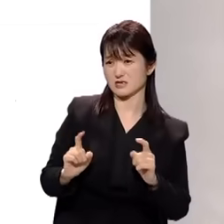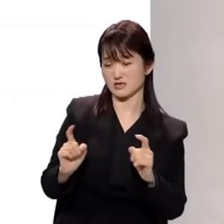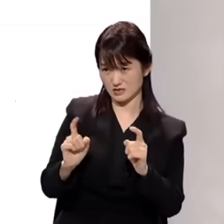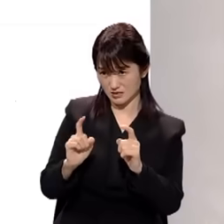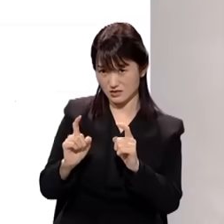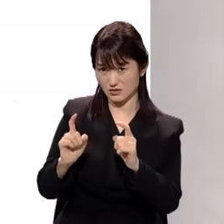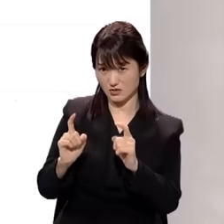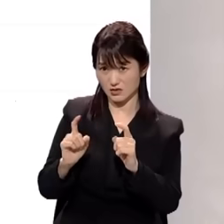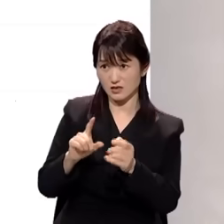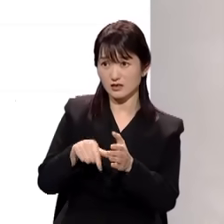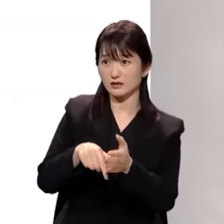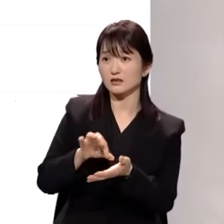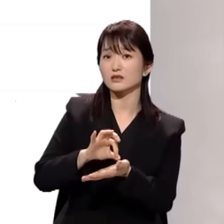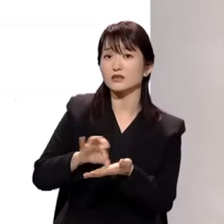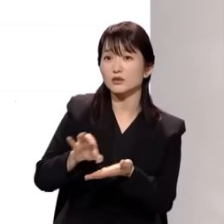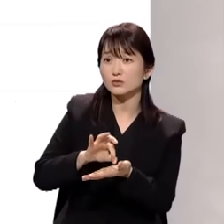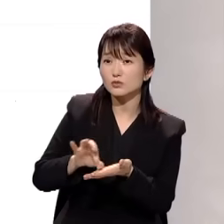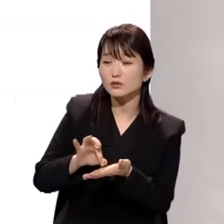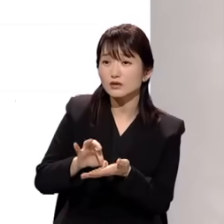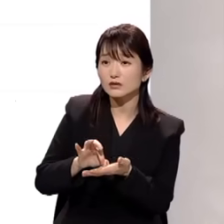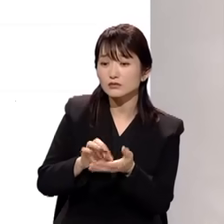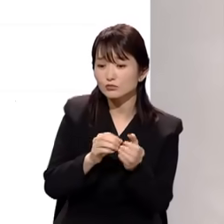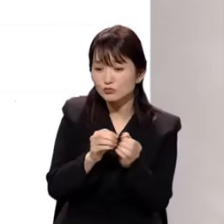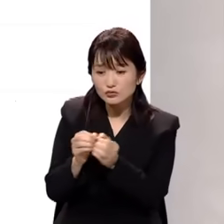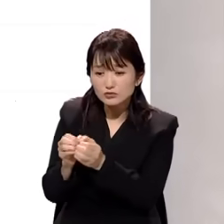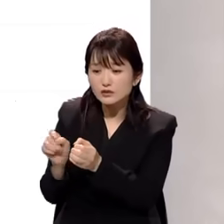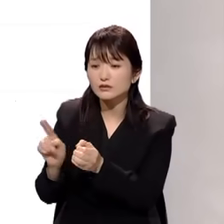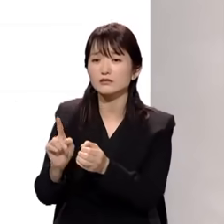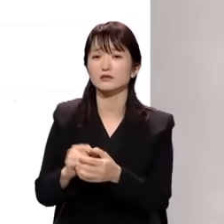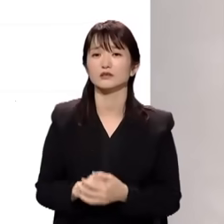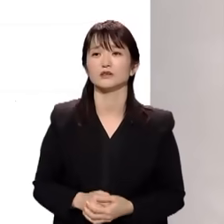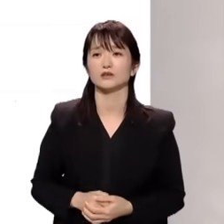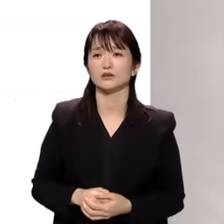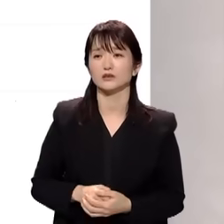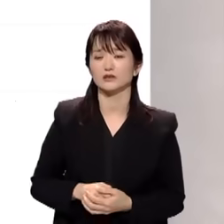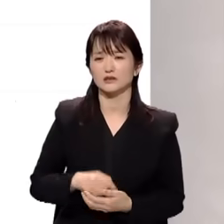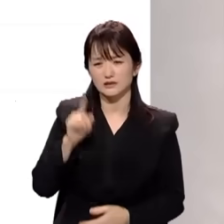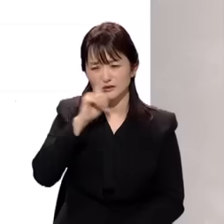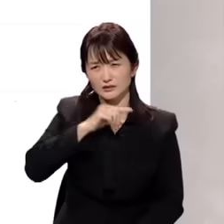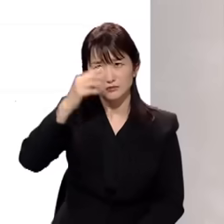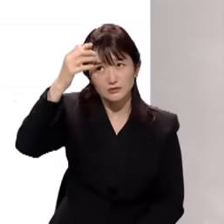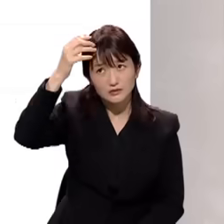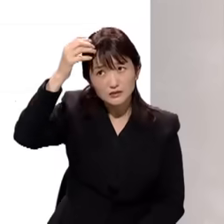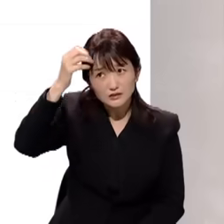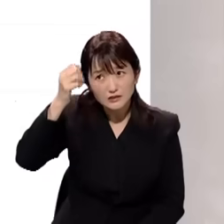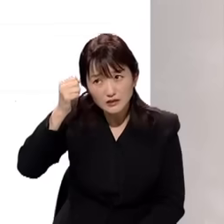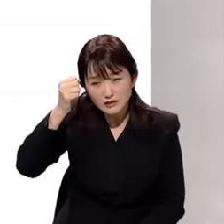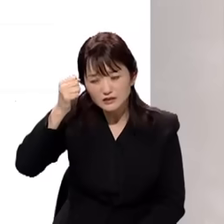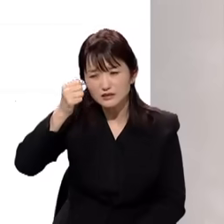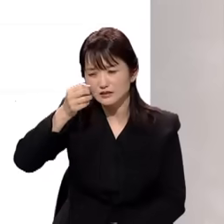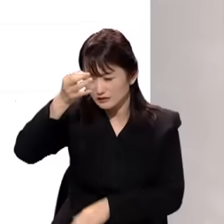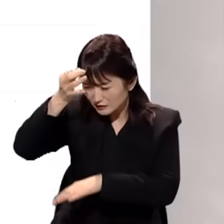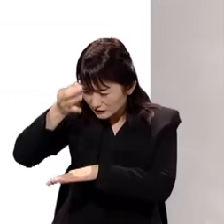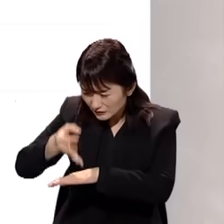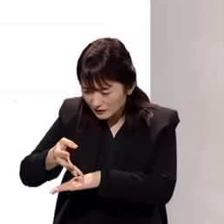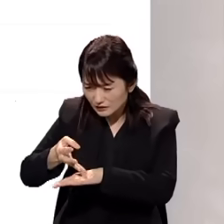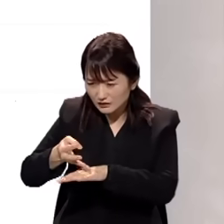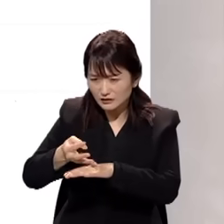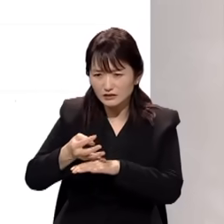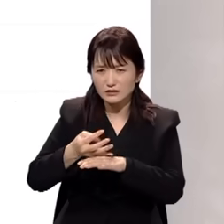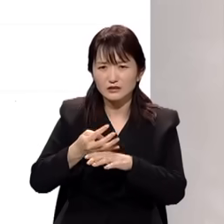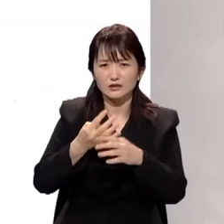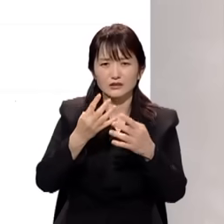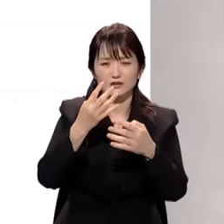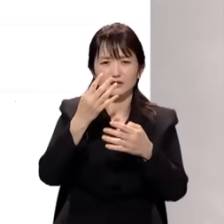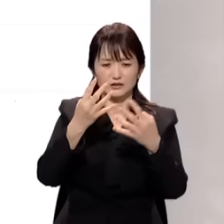쓰는 얘기 아닌가요? 그러면서 안 좋은 기억을 갖게 해서 죄송하지만 몇 년 후에 나가더라도 다시는 그런 일이 없을